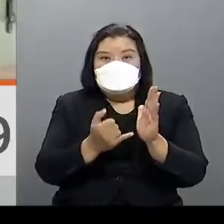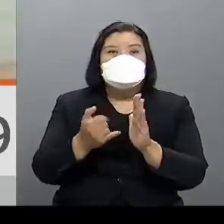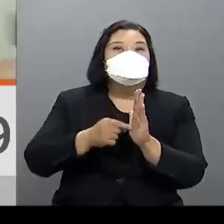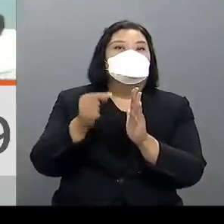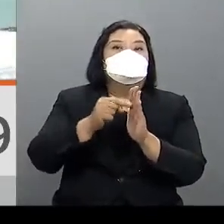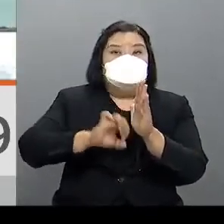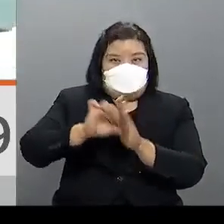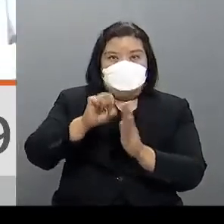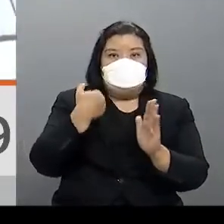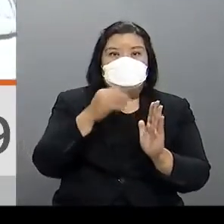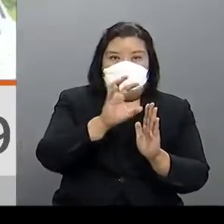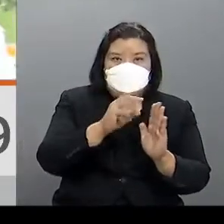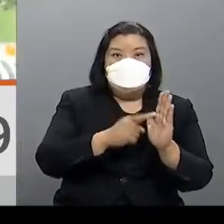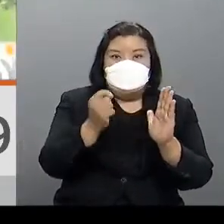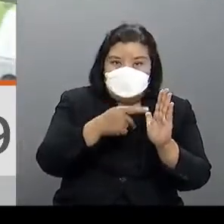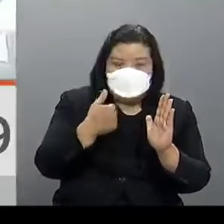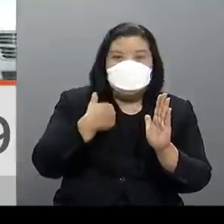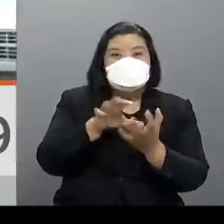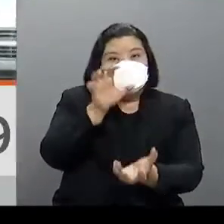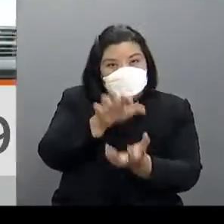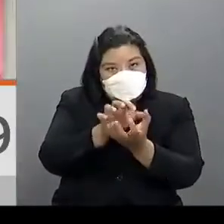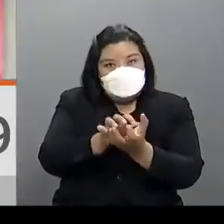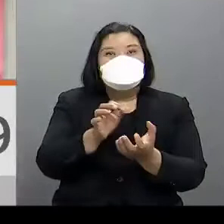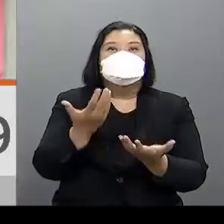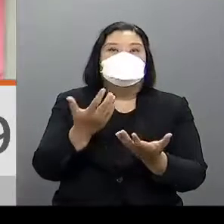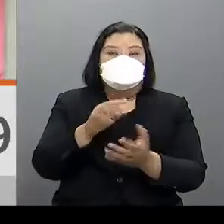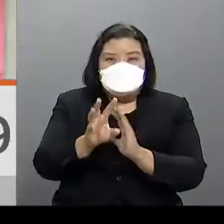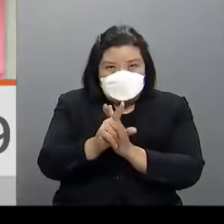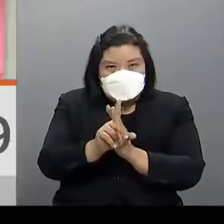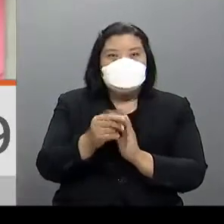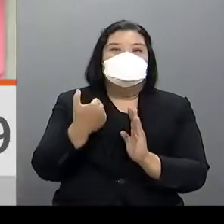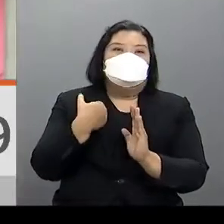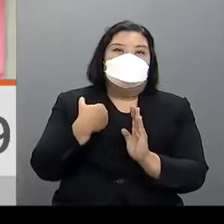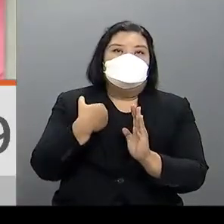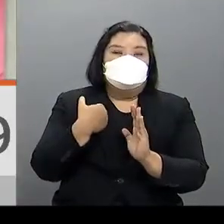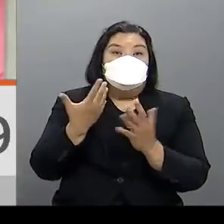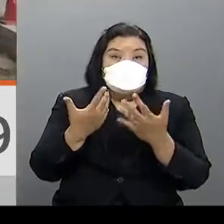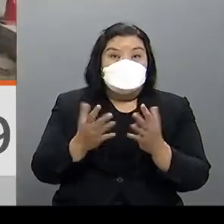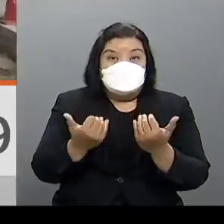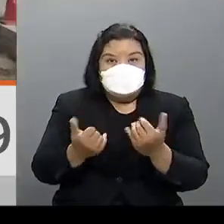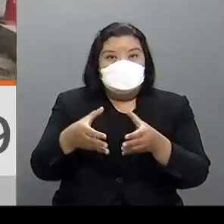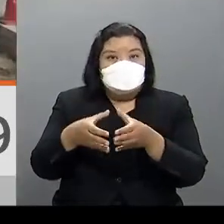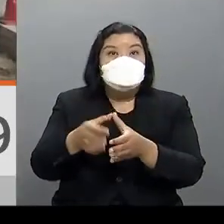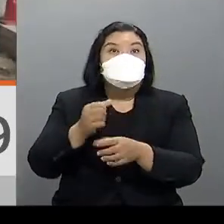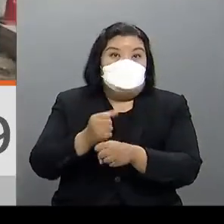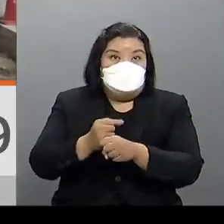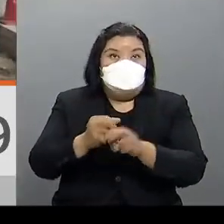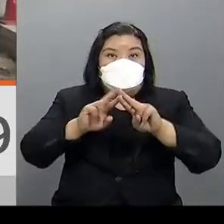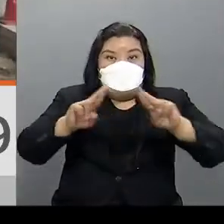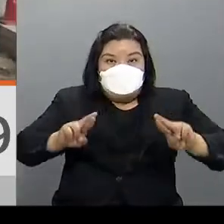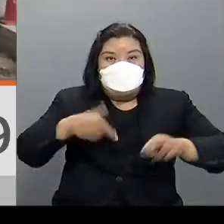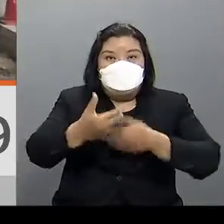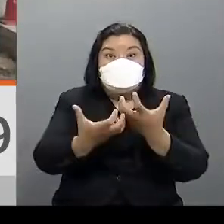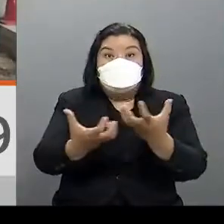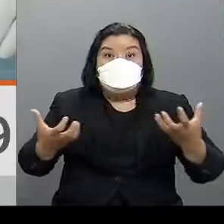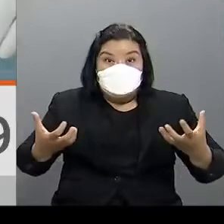มธานีและสมุทรปราการจังหวัดละ1คนชลบุรี2คนส่วนกลุ่มคณะจัดบูธของมูลนิธินิมิตใหม่เพื่อชีวิตเข้ามา